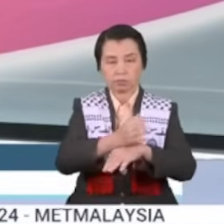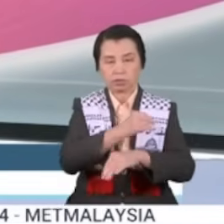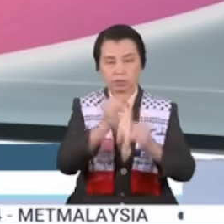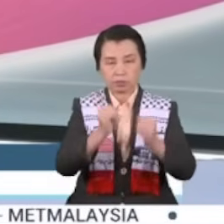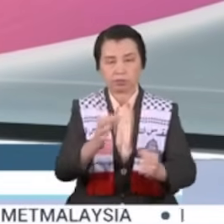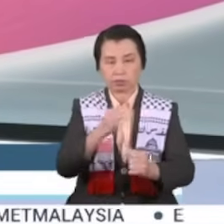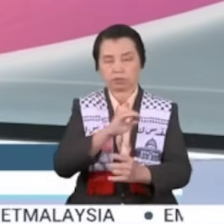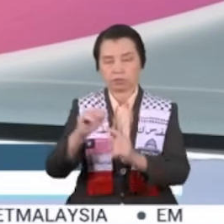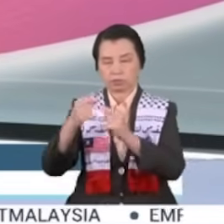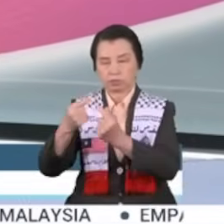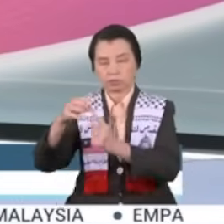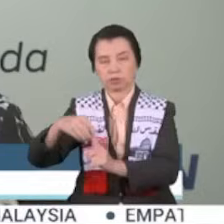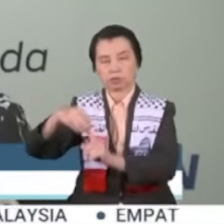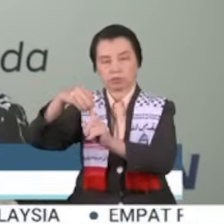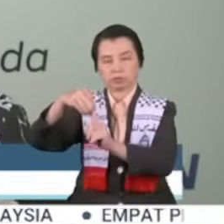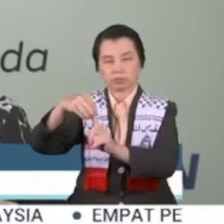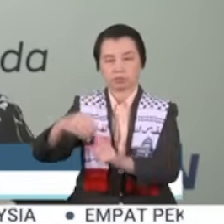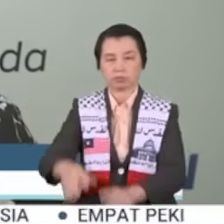kategori